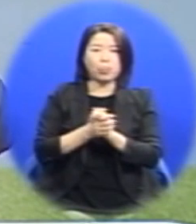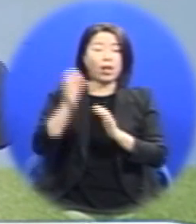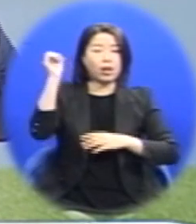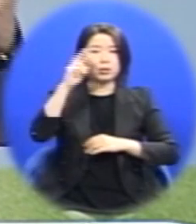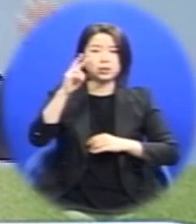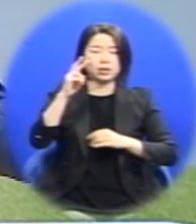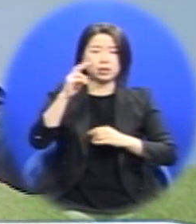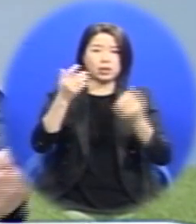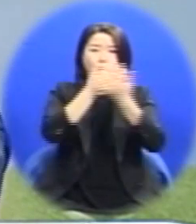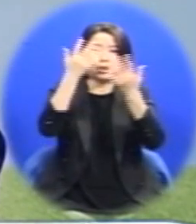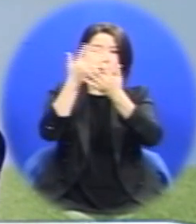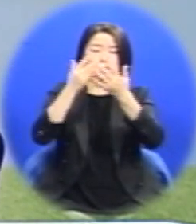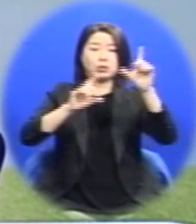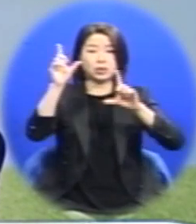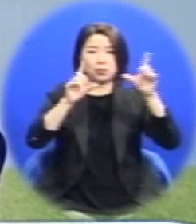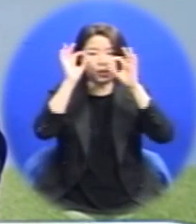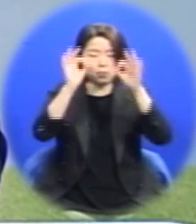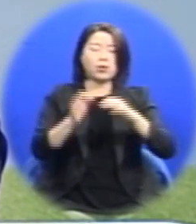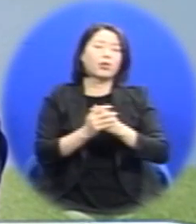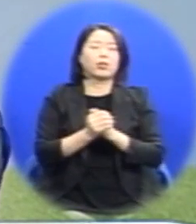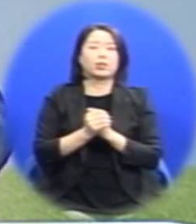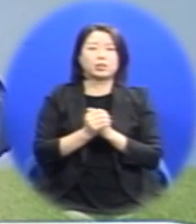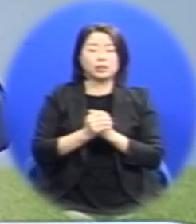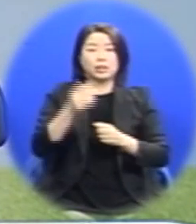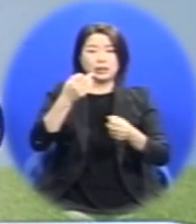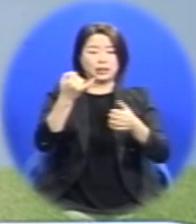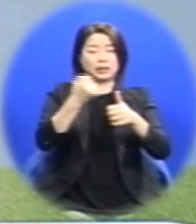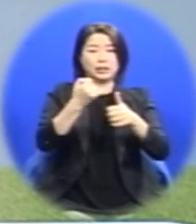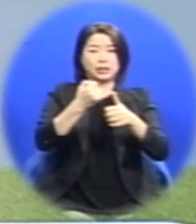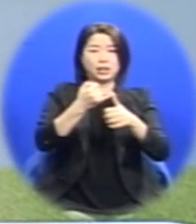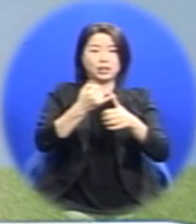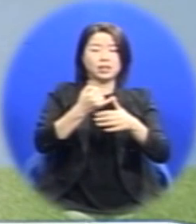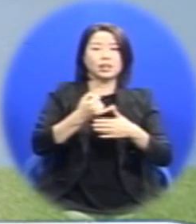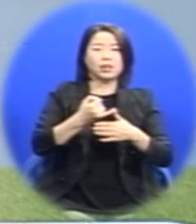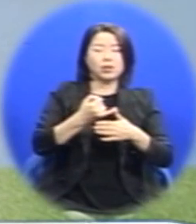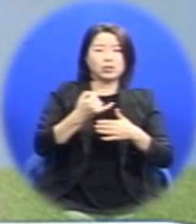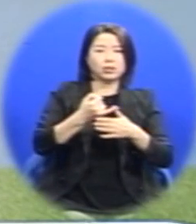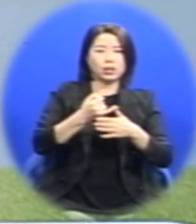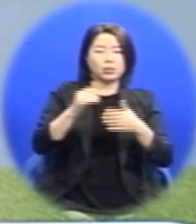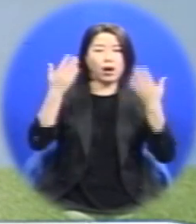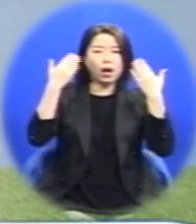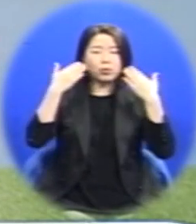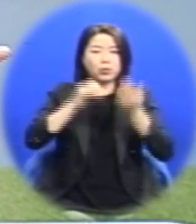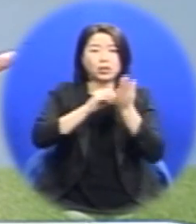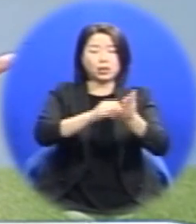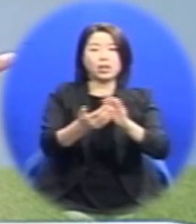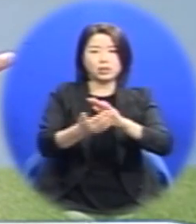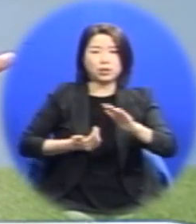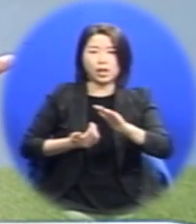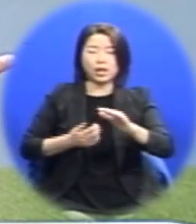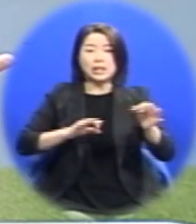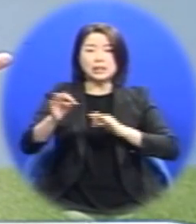갑자기 환상처럼 보이는 장면이 있었습니다. 큰딸이 초등학교 들어가기 전에 시장에서 잃어버렸던